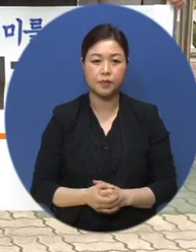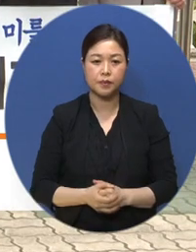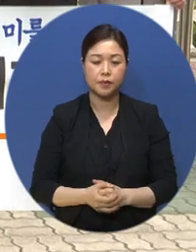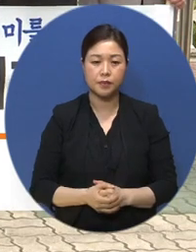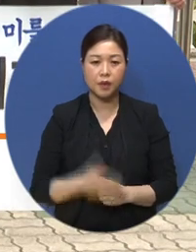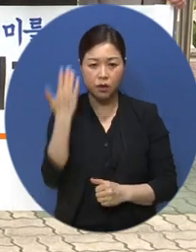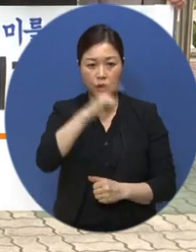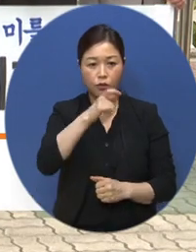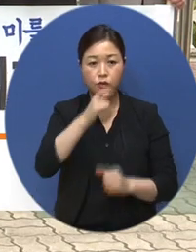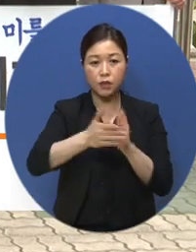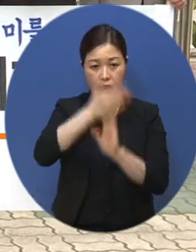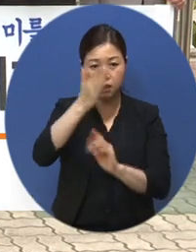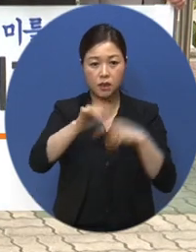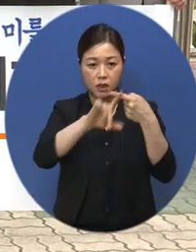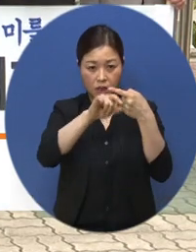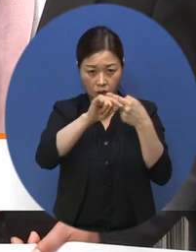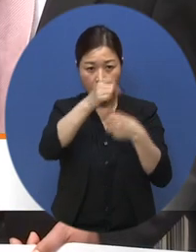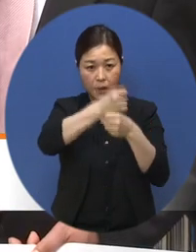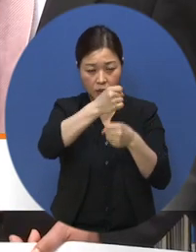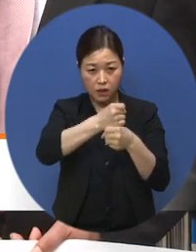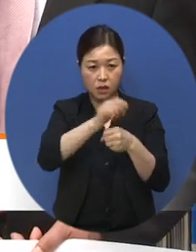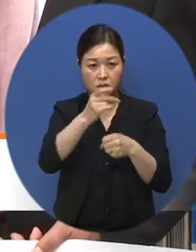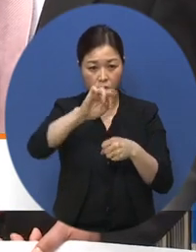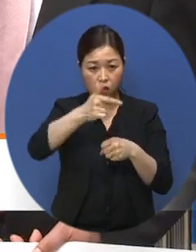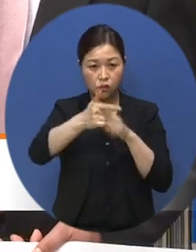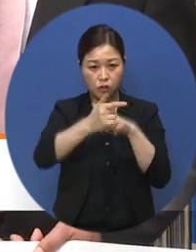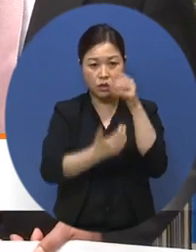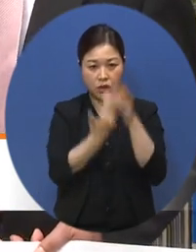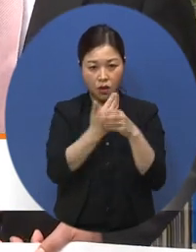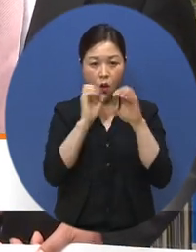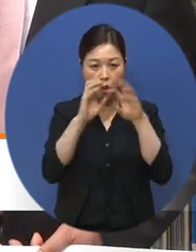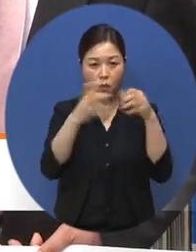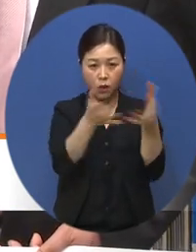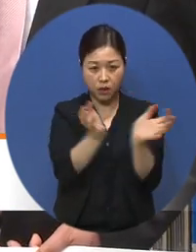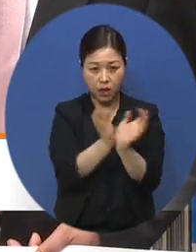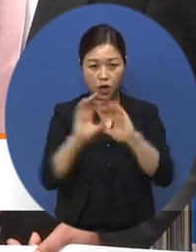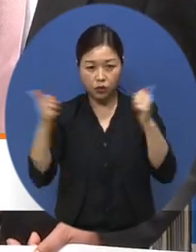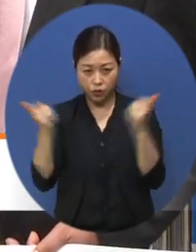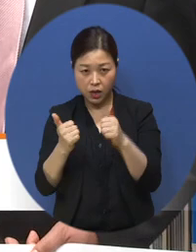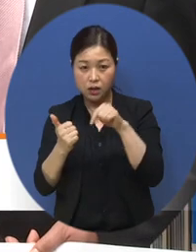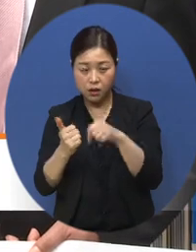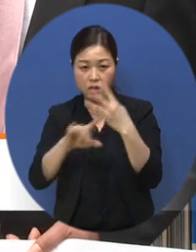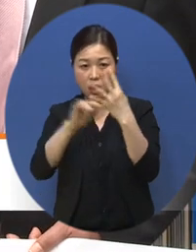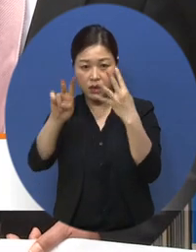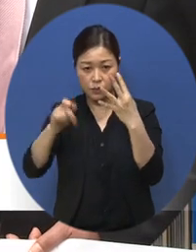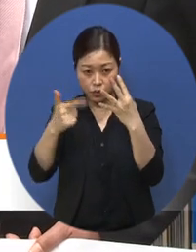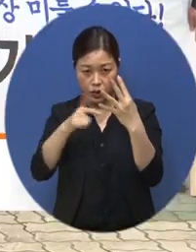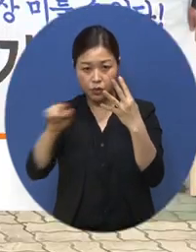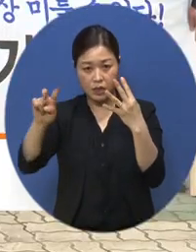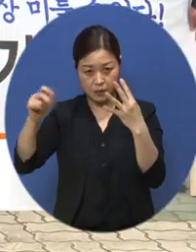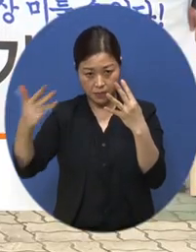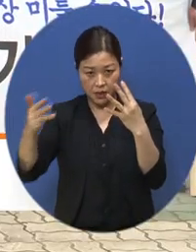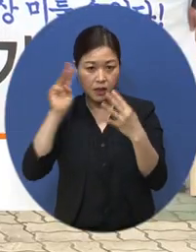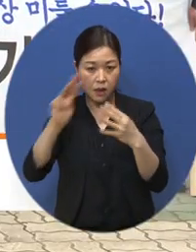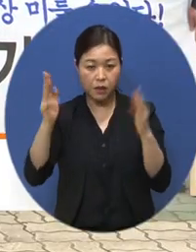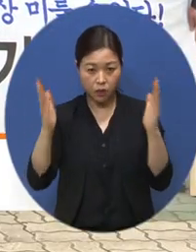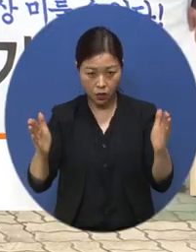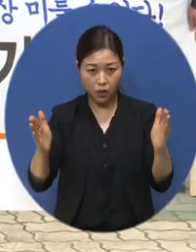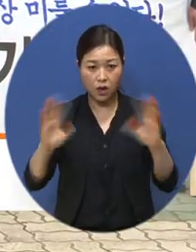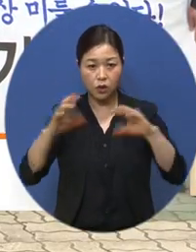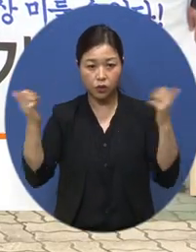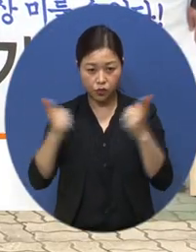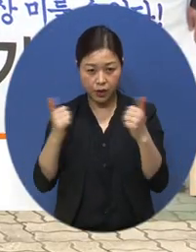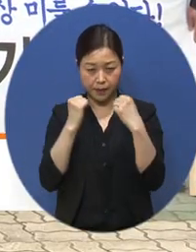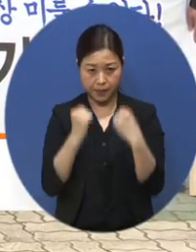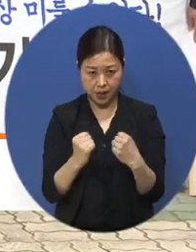여수시는 지난 1월 구성한 여순 사건 홍보단과 국회에서 지난달 26일부터 28일까지 3일간